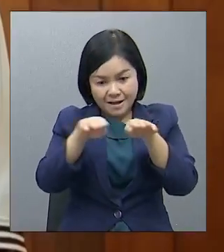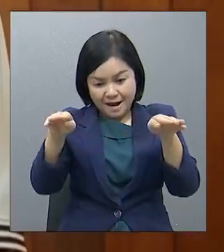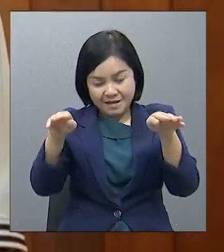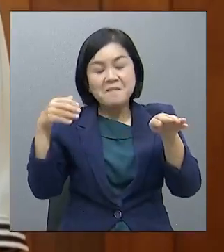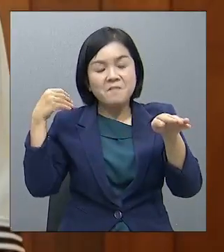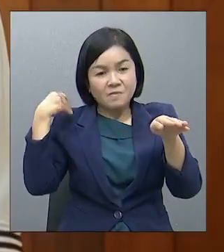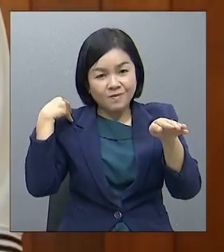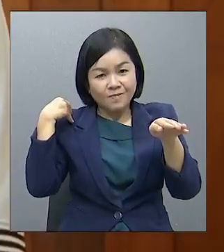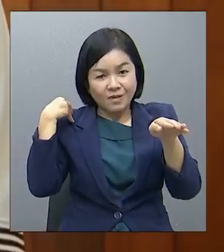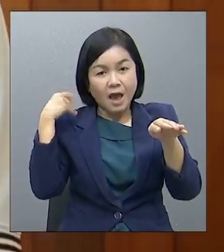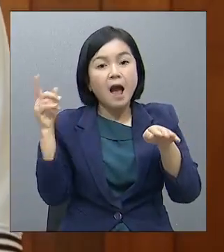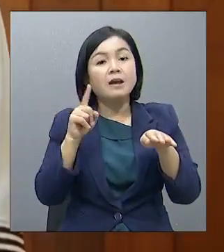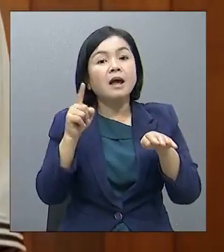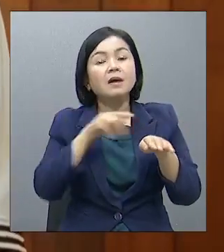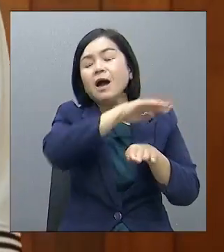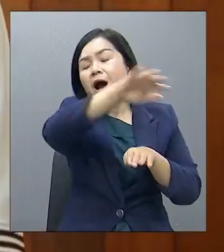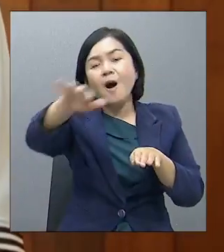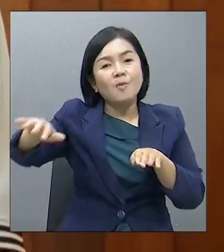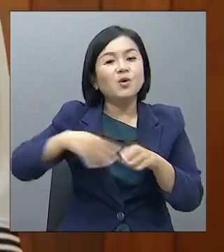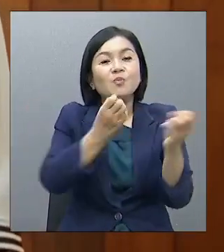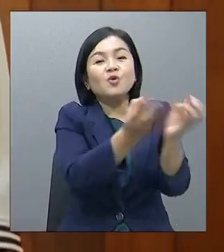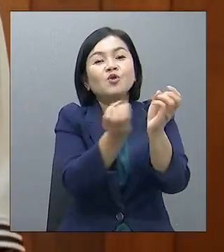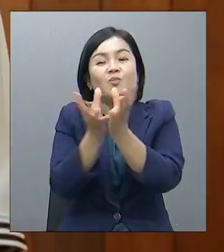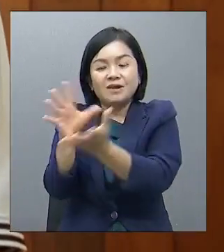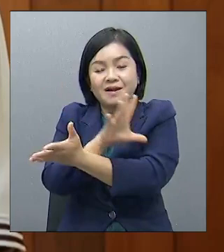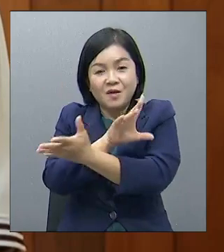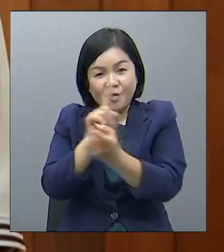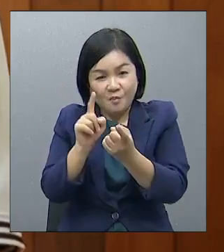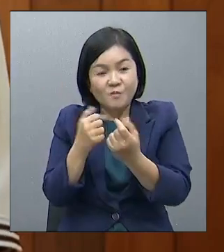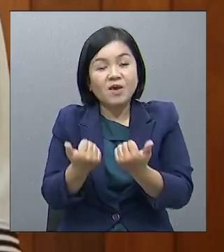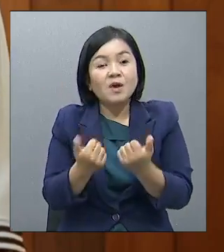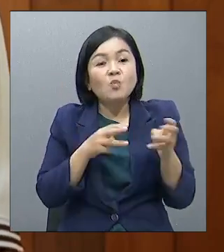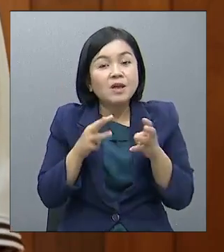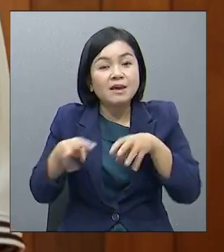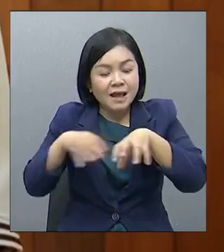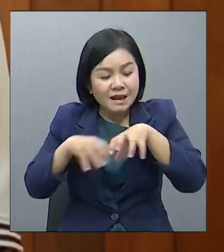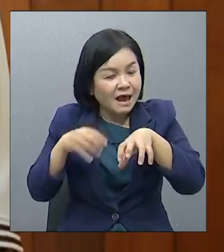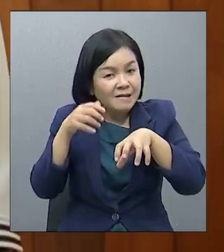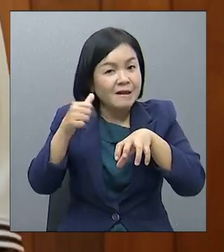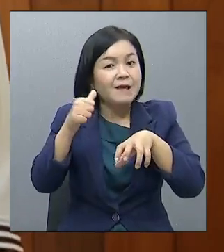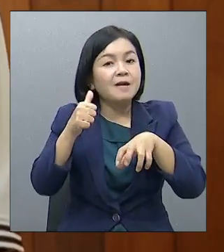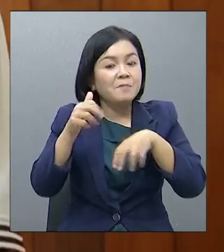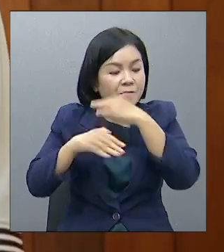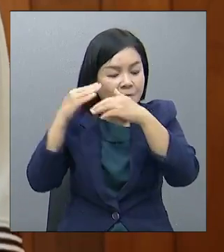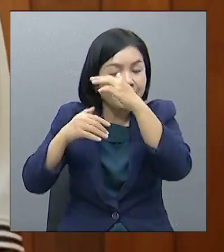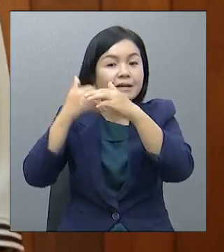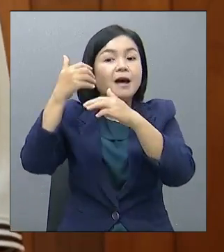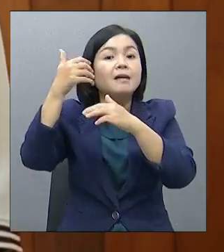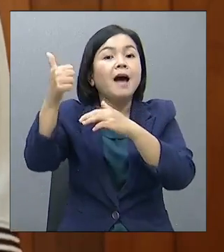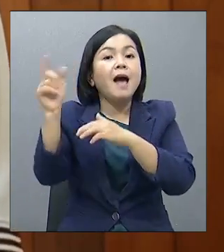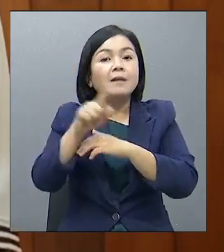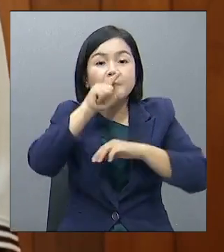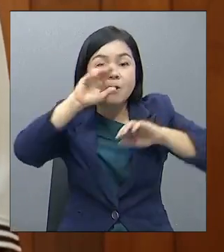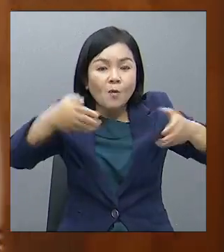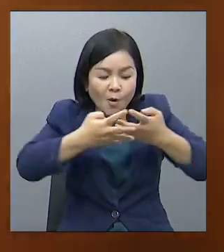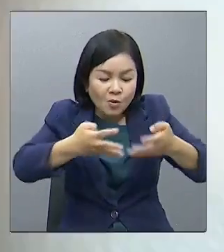ทำให้ผู้มีส่วนได้ส่วนเสียในสังคมเราทั้งหมดเนี่ยสามารถที่จะไปต่อได้นอกเหนือจากการยกระดับของมูลค่